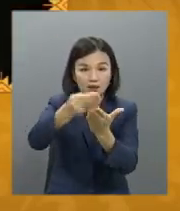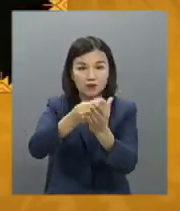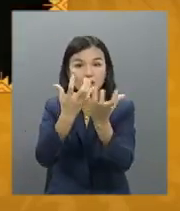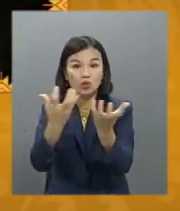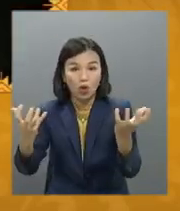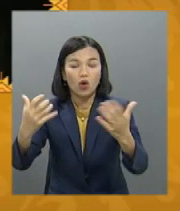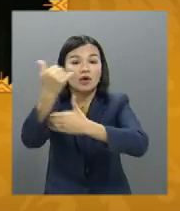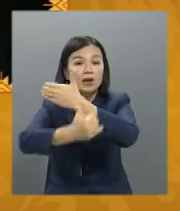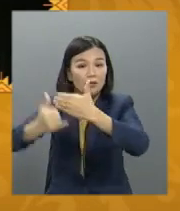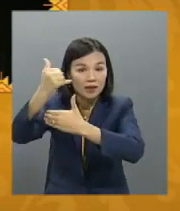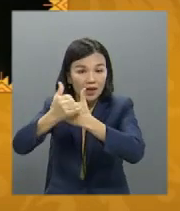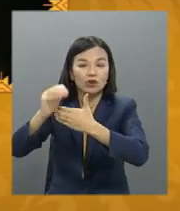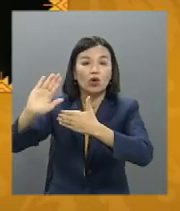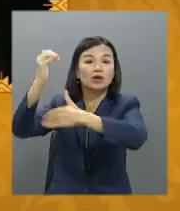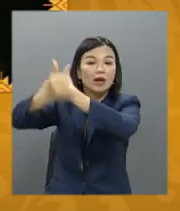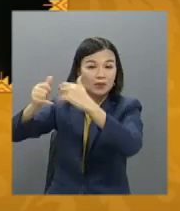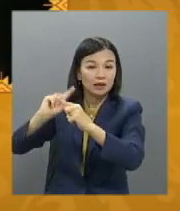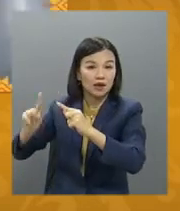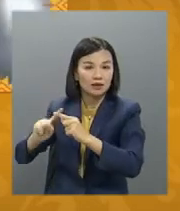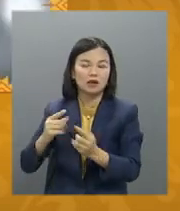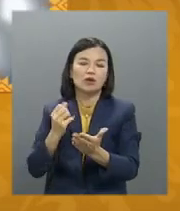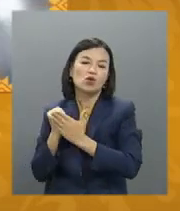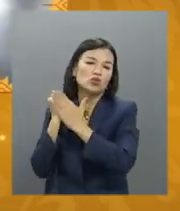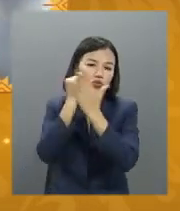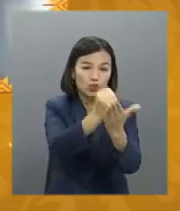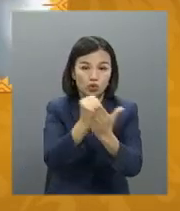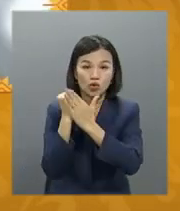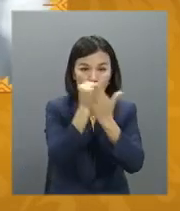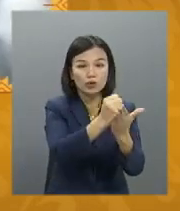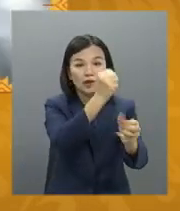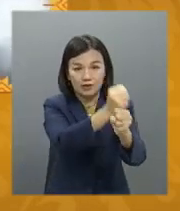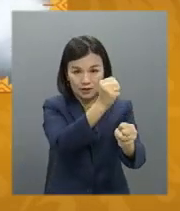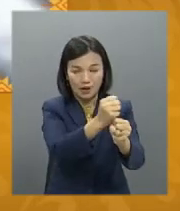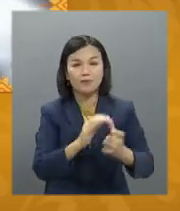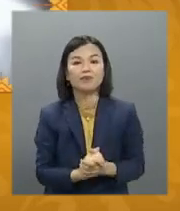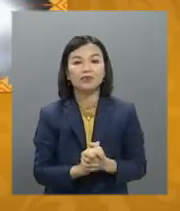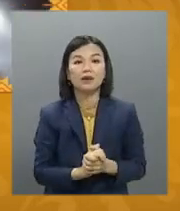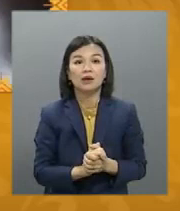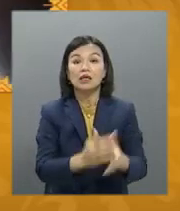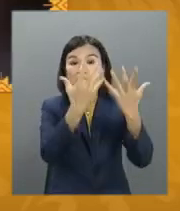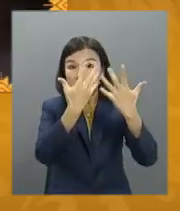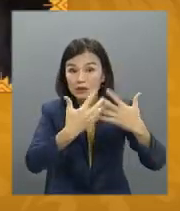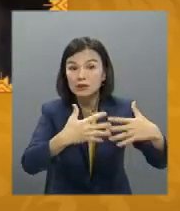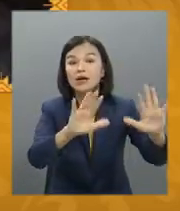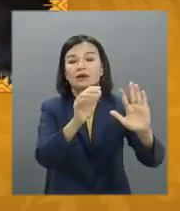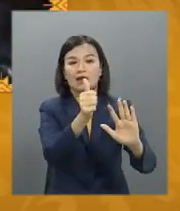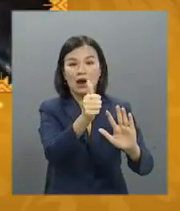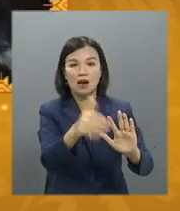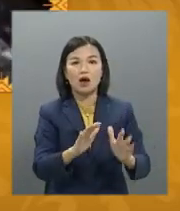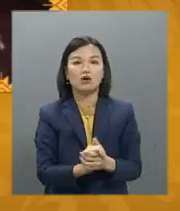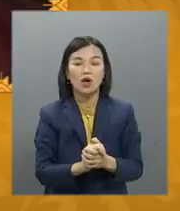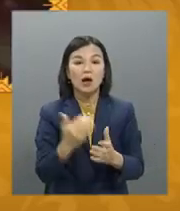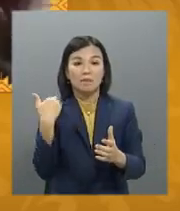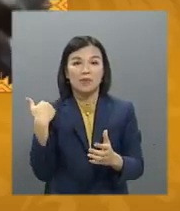หาอุปกรณ์จากทั้งในประเทศและต่างประเทศให้ใช้กู้ภัยได้ทันเหตุการณ์หลังจากปฏิบัติการสำเร็